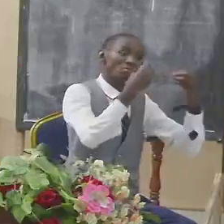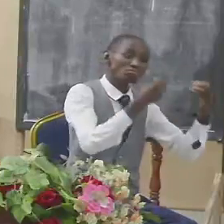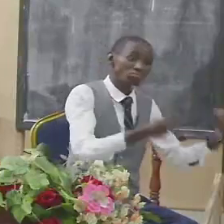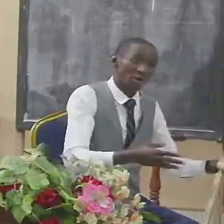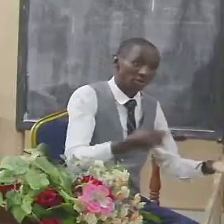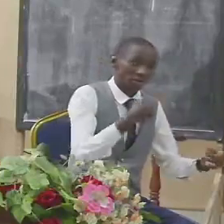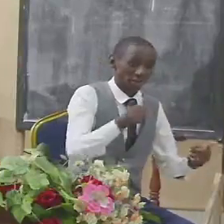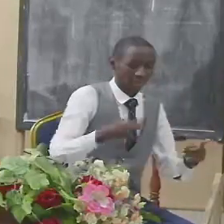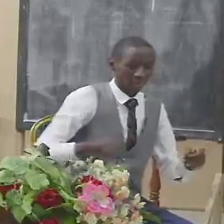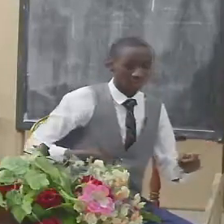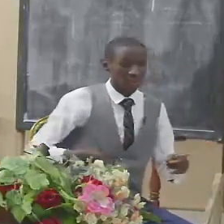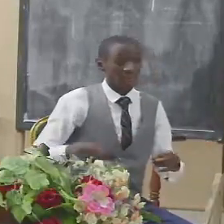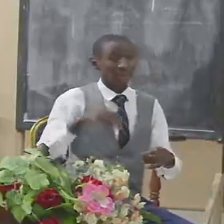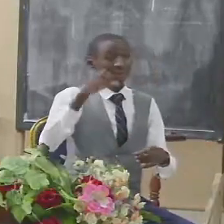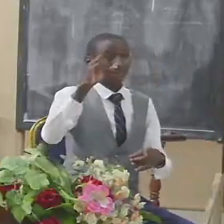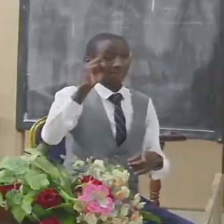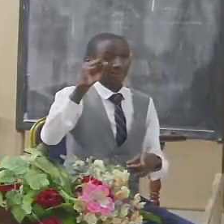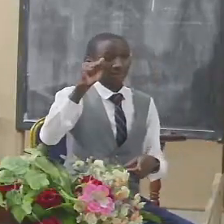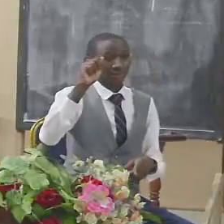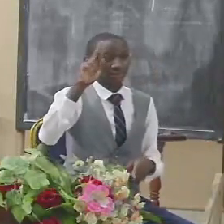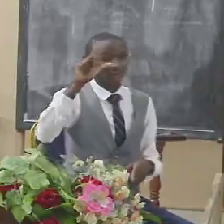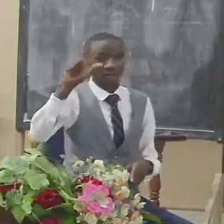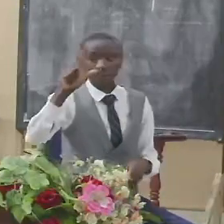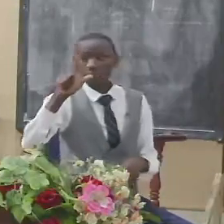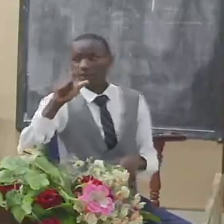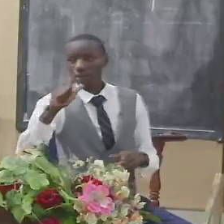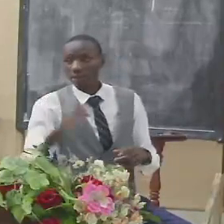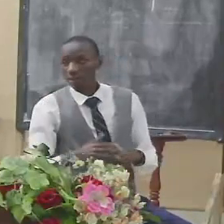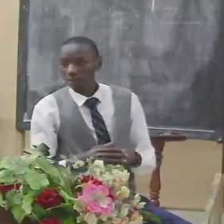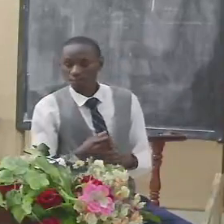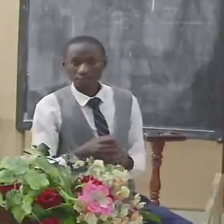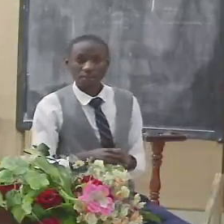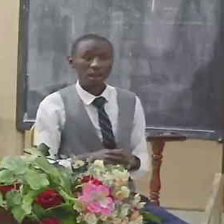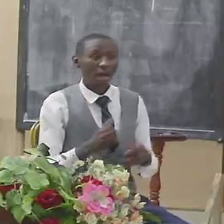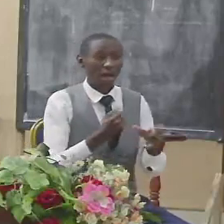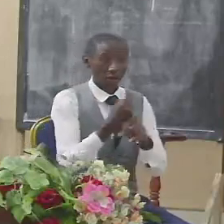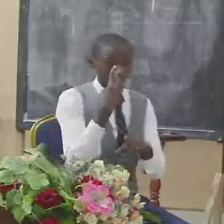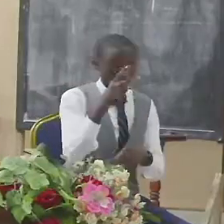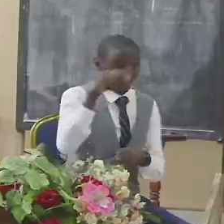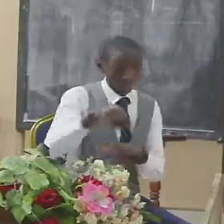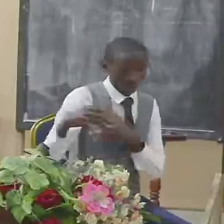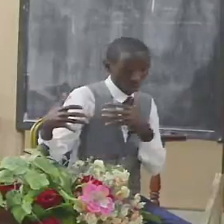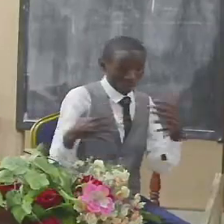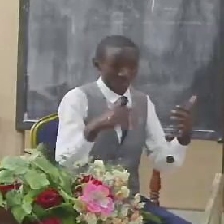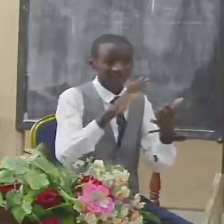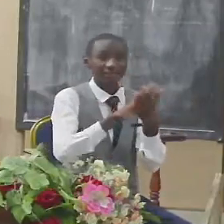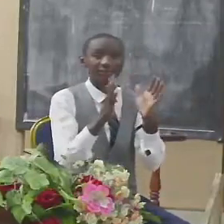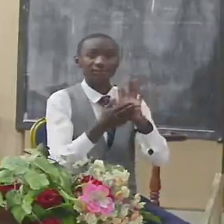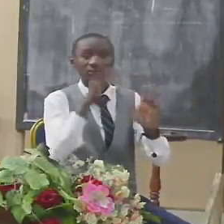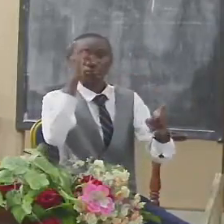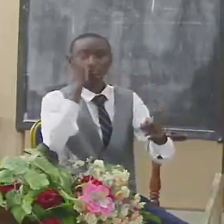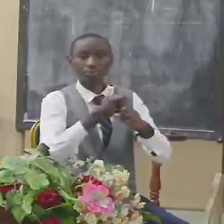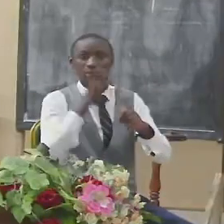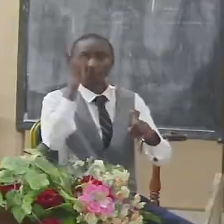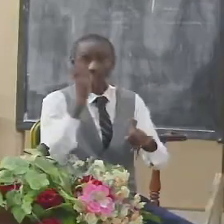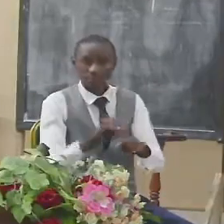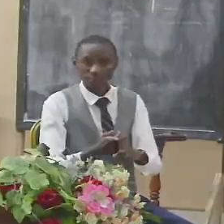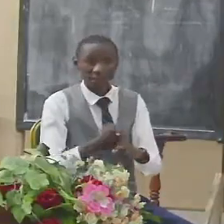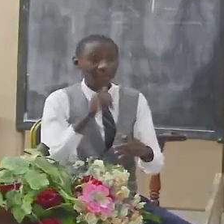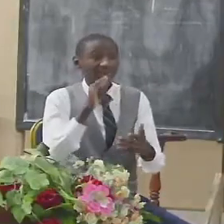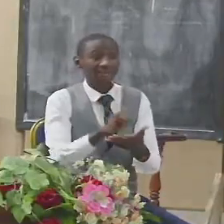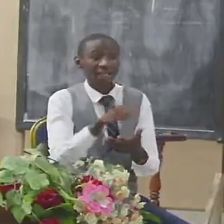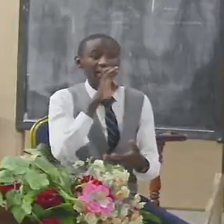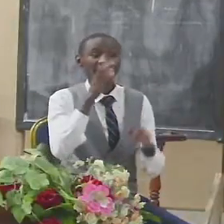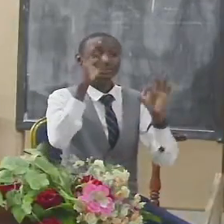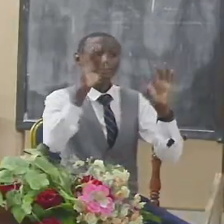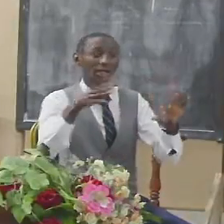alimwacha ndugu Saulo mwenye alikuwa na shinda siku mwaka nda mvita nguvu, frère. Le combat à ferrage, le combat à ferrage,